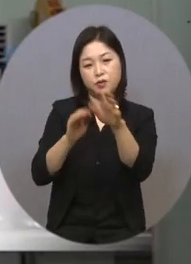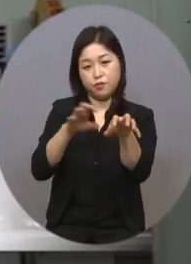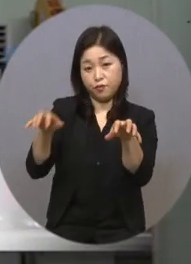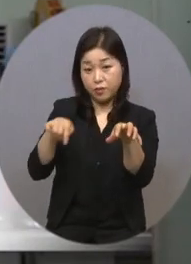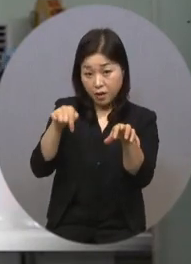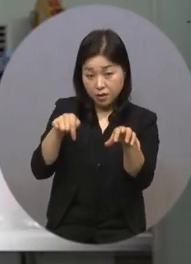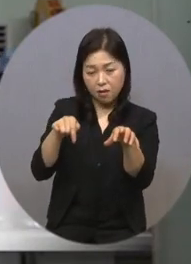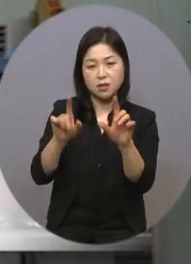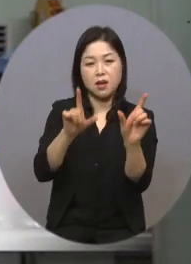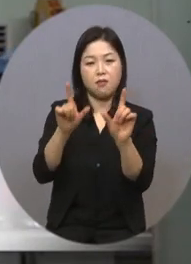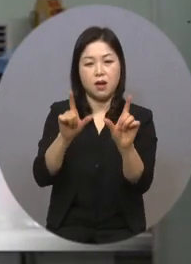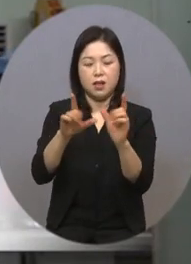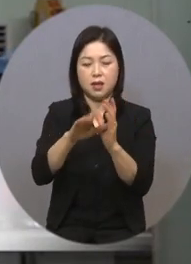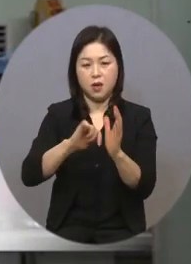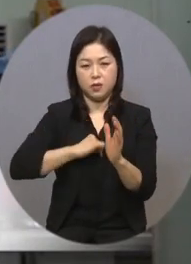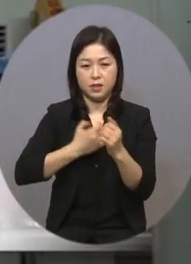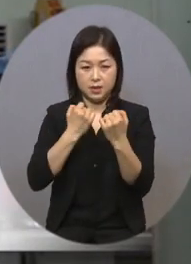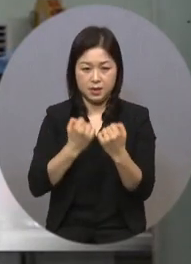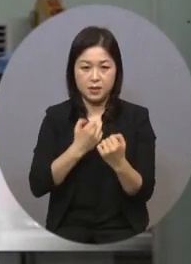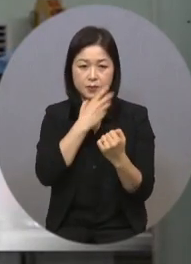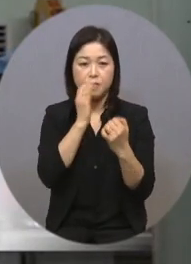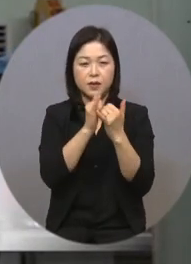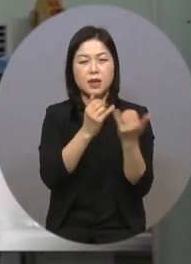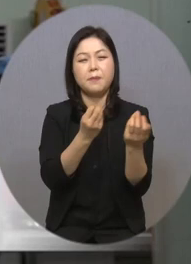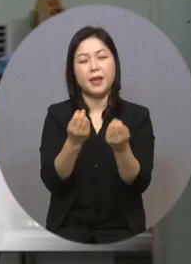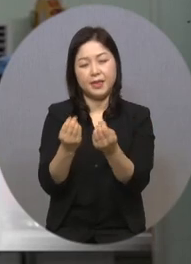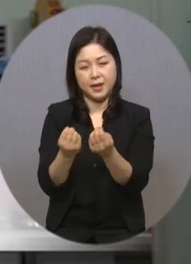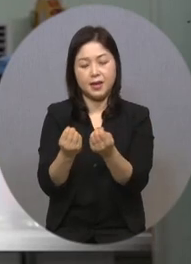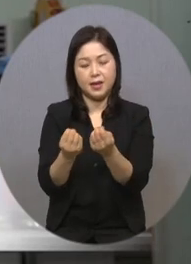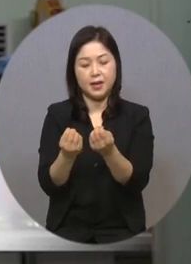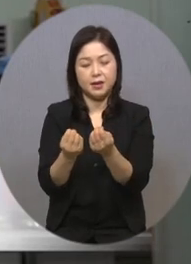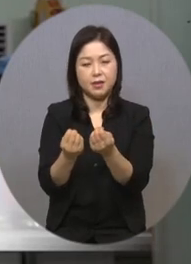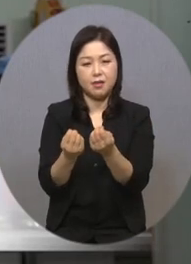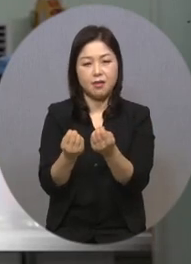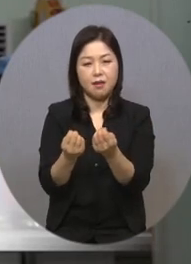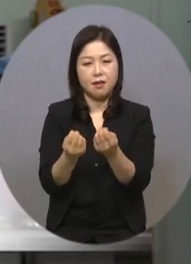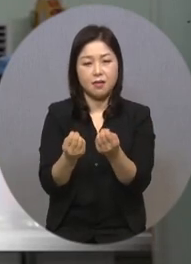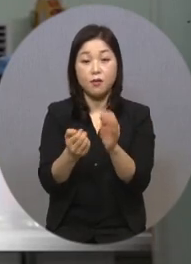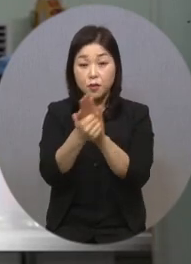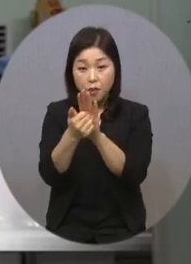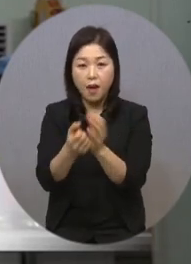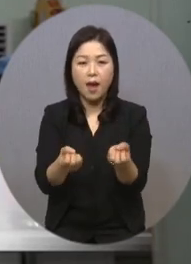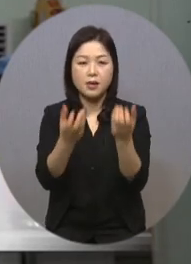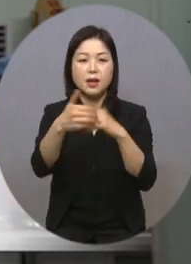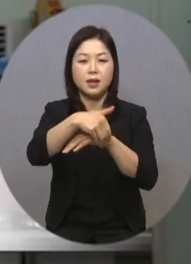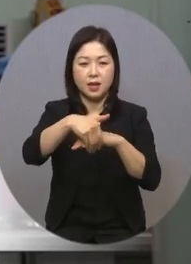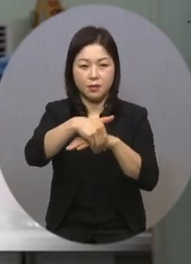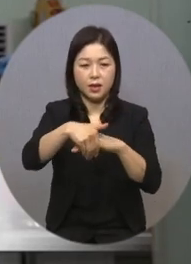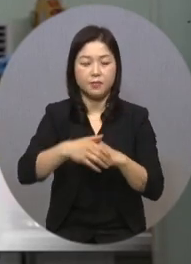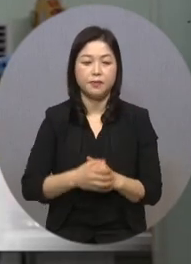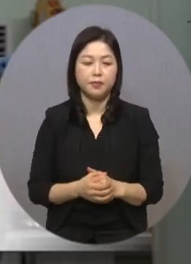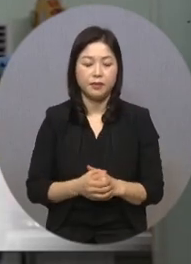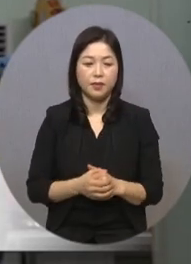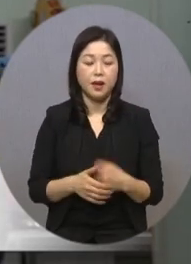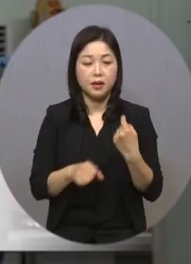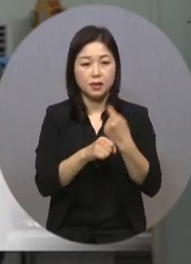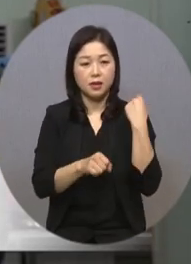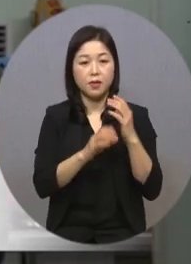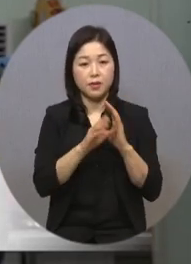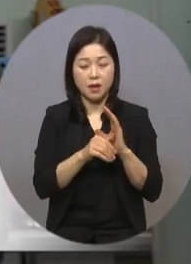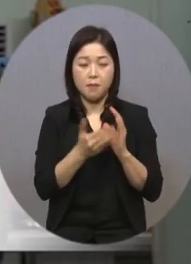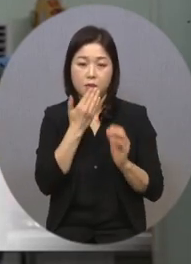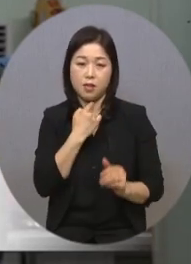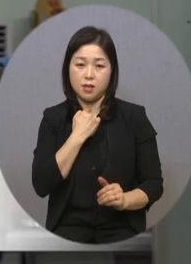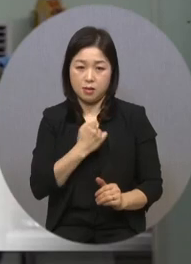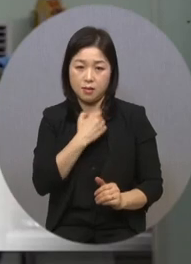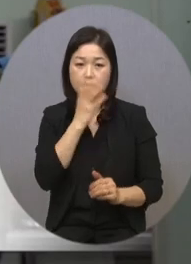보면 혼자 계신 어르신들이 많다 해서 일을 하게 됐고요. 작년에 잡숴보신